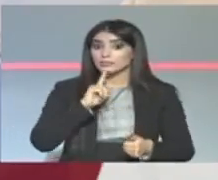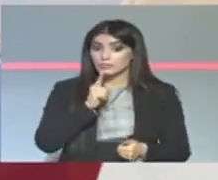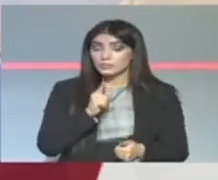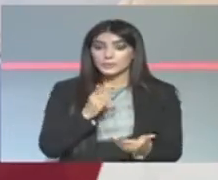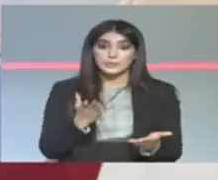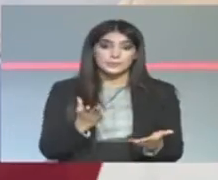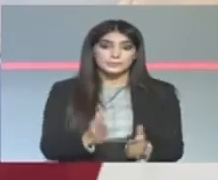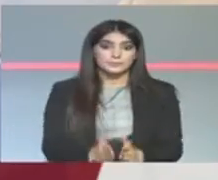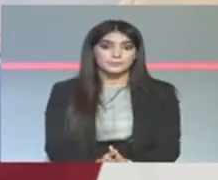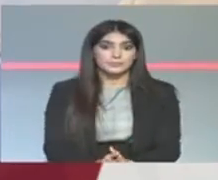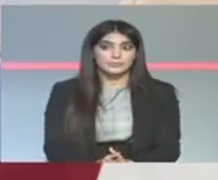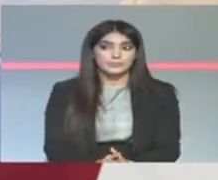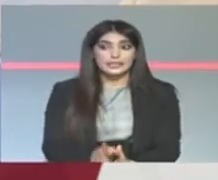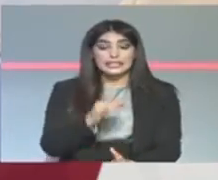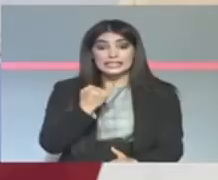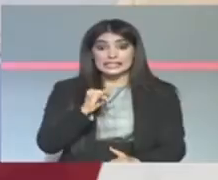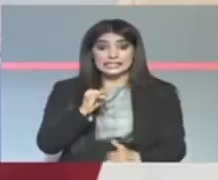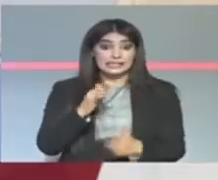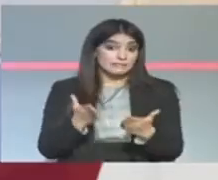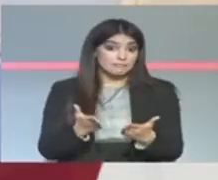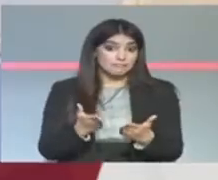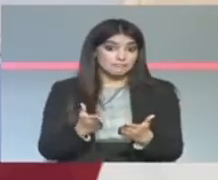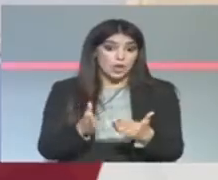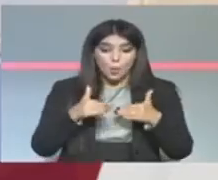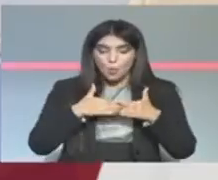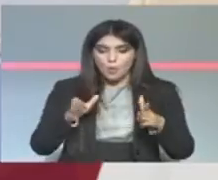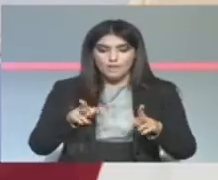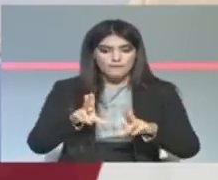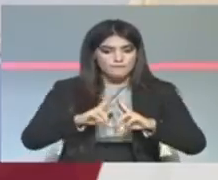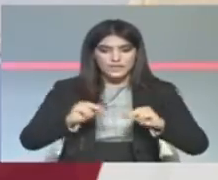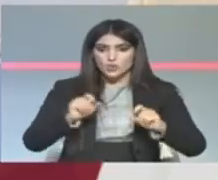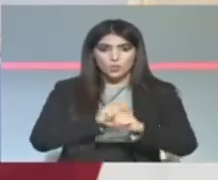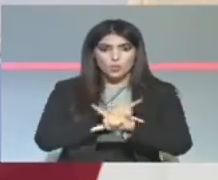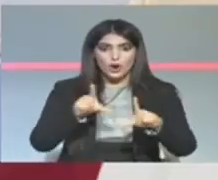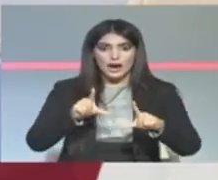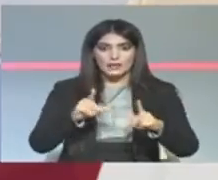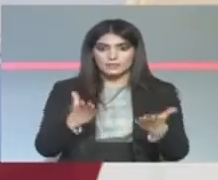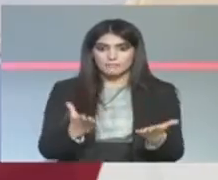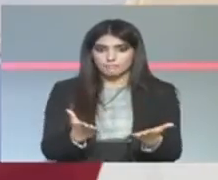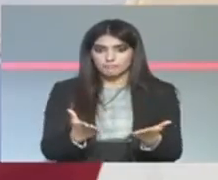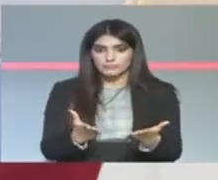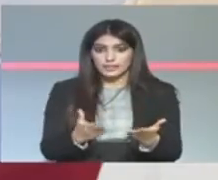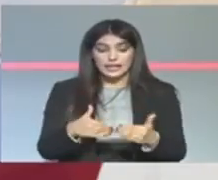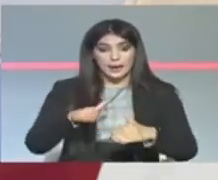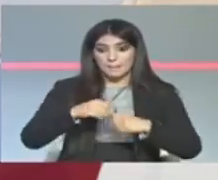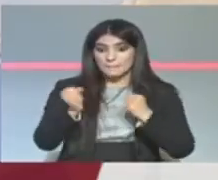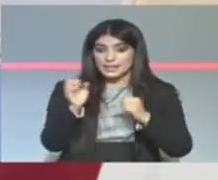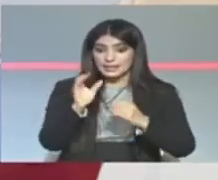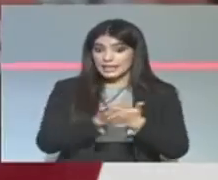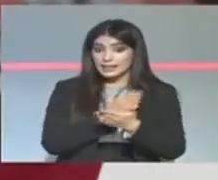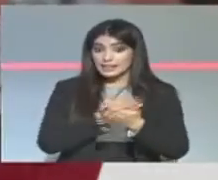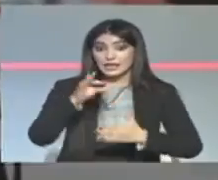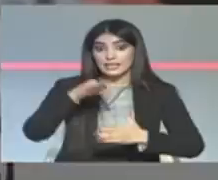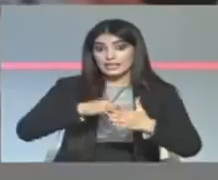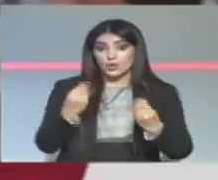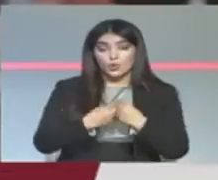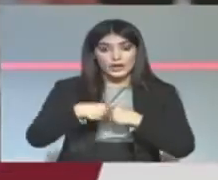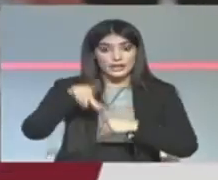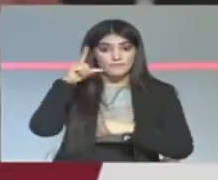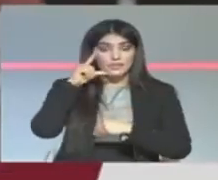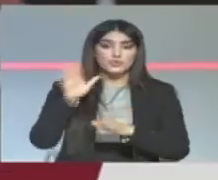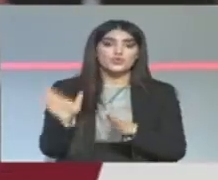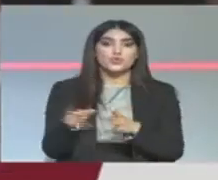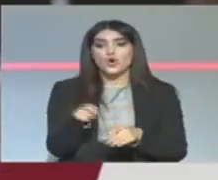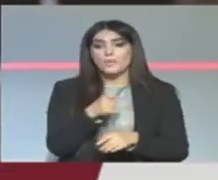اه ليفتح المجال بشكل واضح ومقرب جدا لل اه الانتخابات في في ليبيا ينتظر